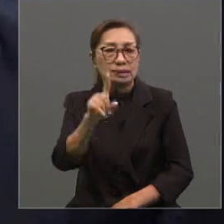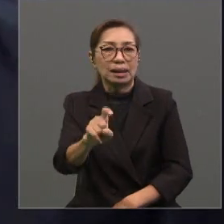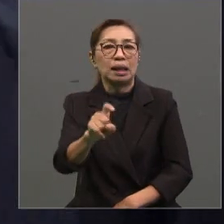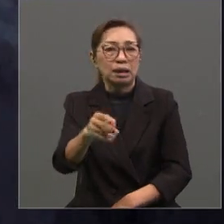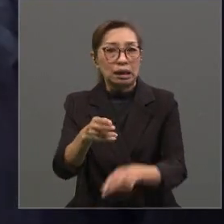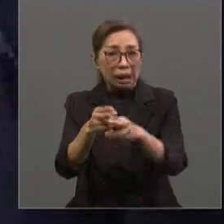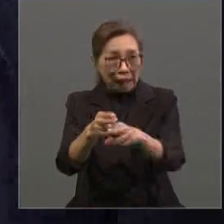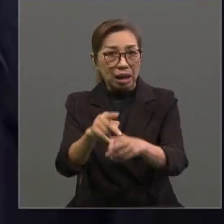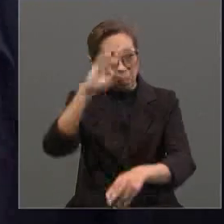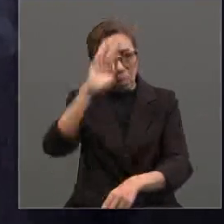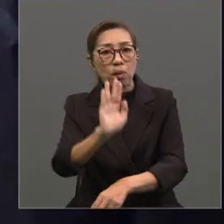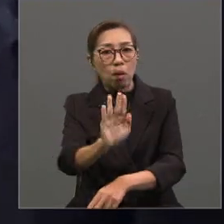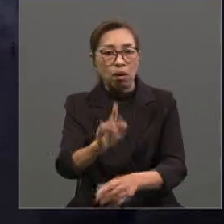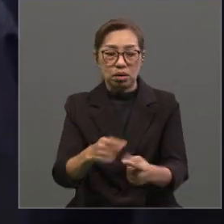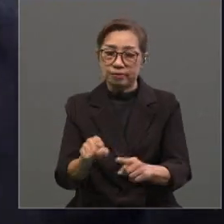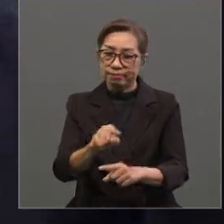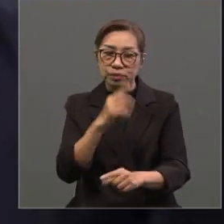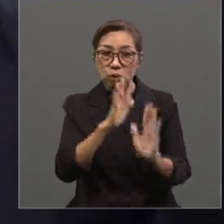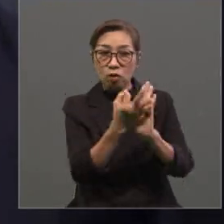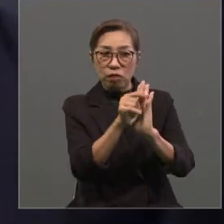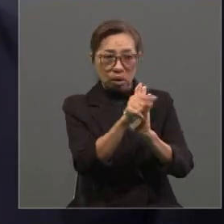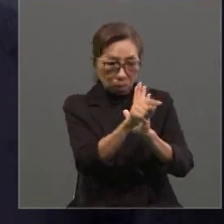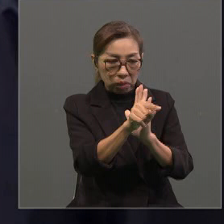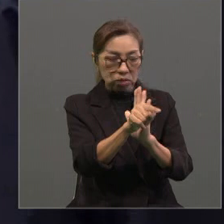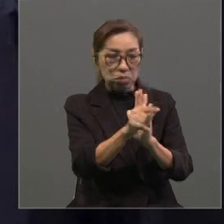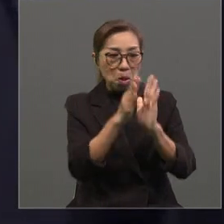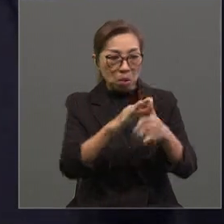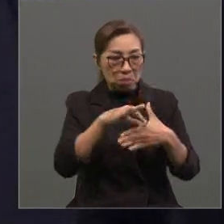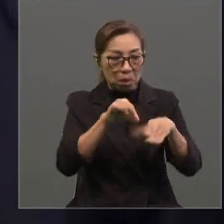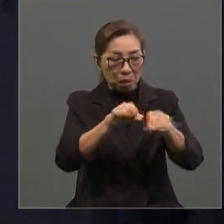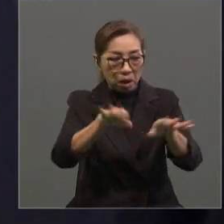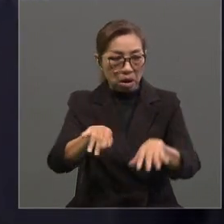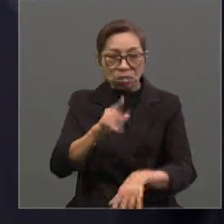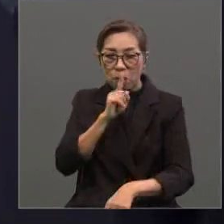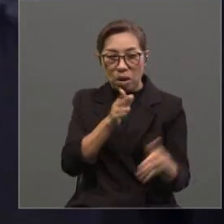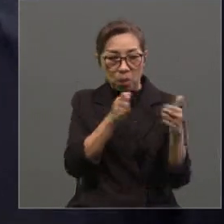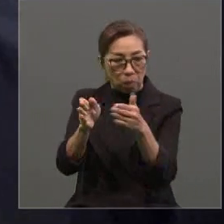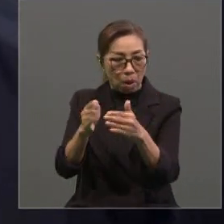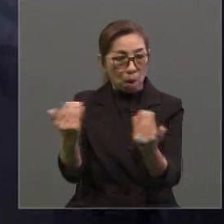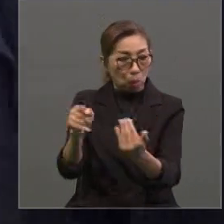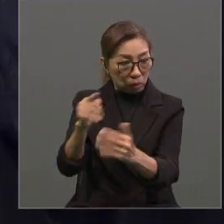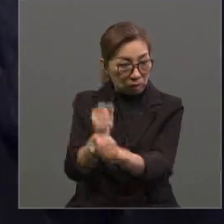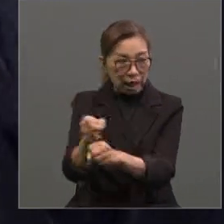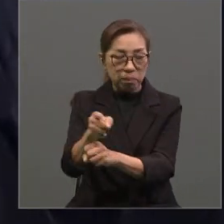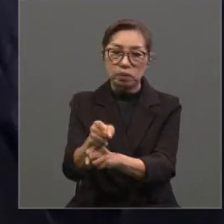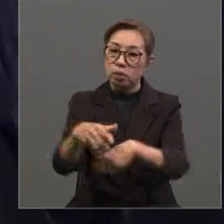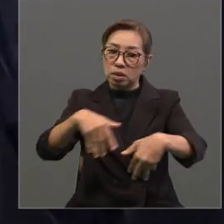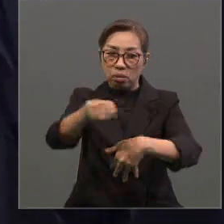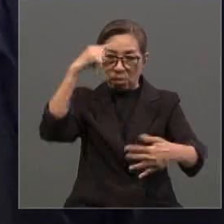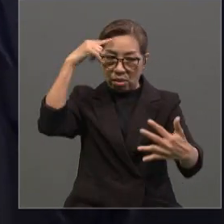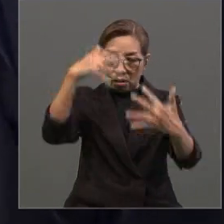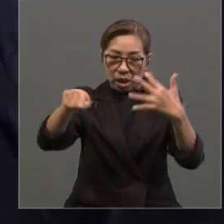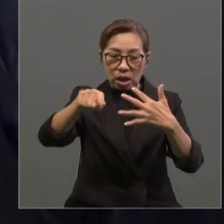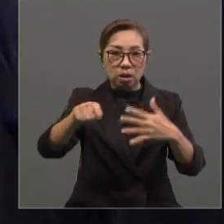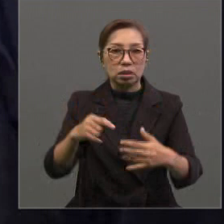Page 1นะครับที่จะนำข้อมูลนี้ไปเผยแพร่จนทำให้สังคมนั้นเข้าใจผิดนะครับเพราะว่ามีผลกระทบกับทาง